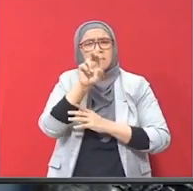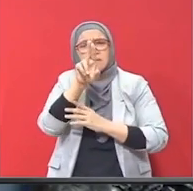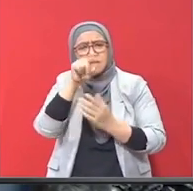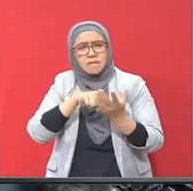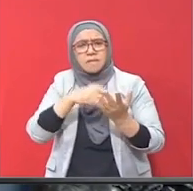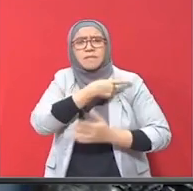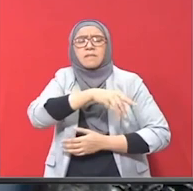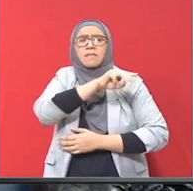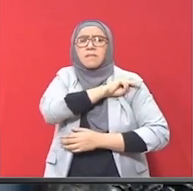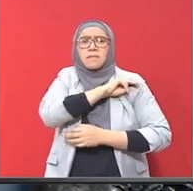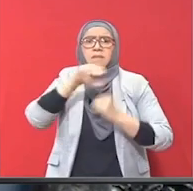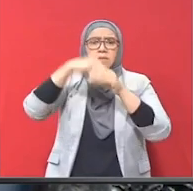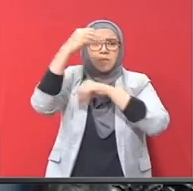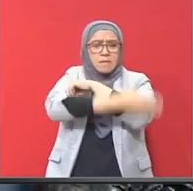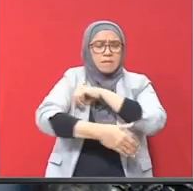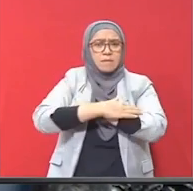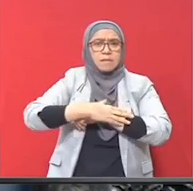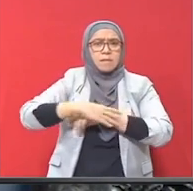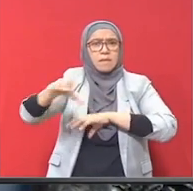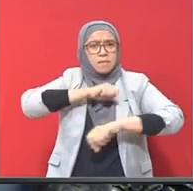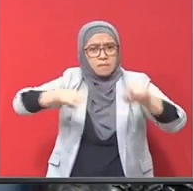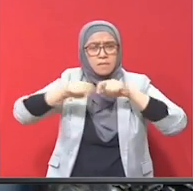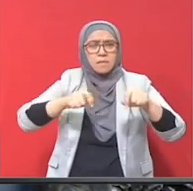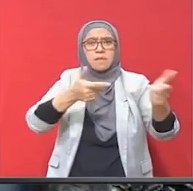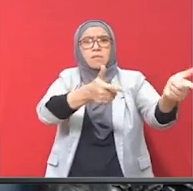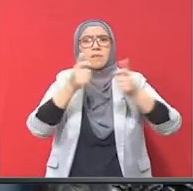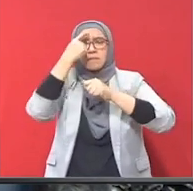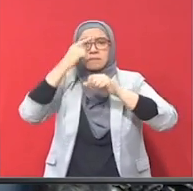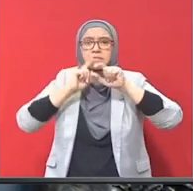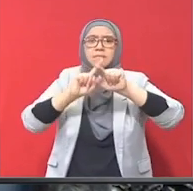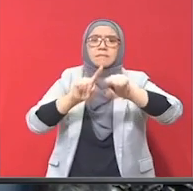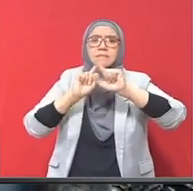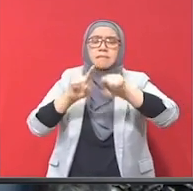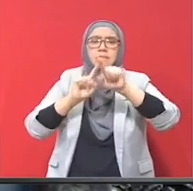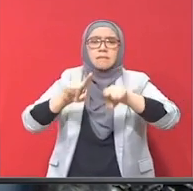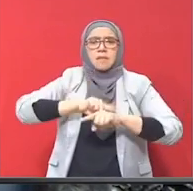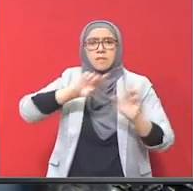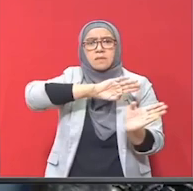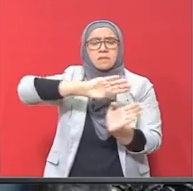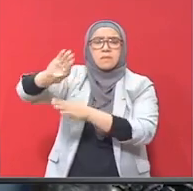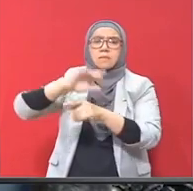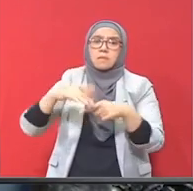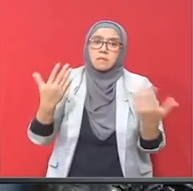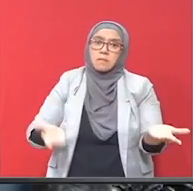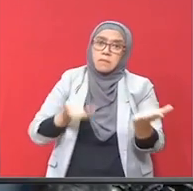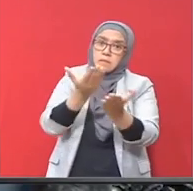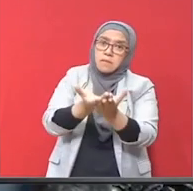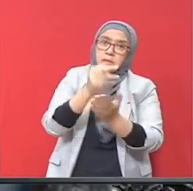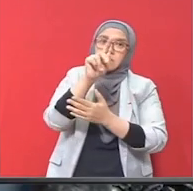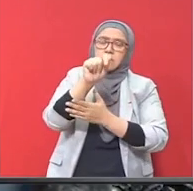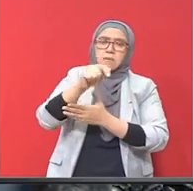mengambil tindakan segera bagi menolak kenyataan-kenyataan tersebut sama aja Kementerian mengemukakan nota bantahan